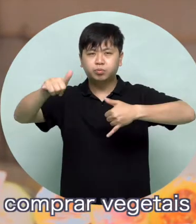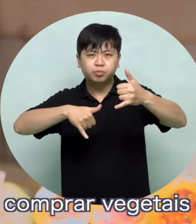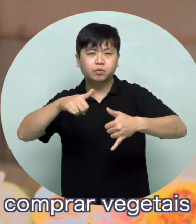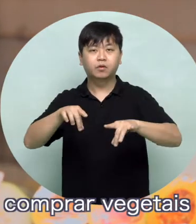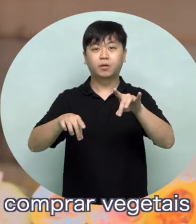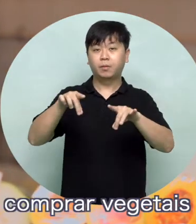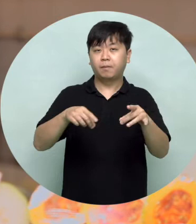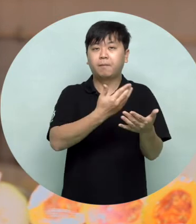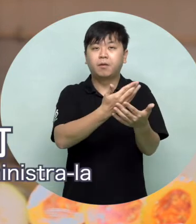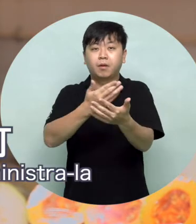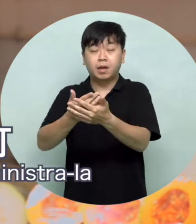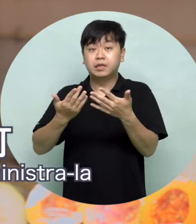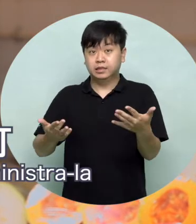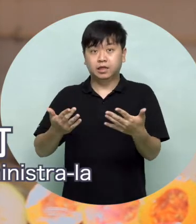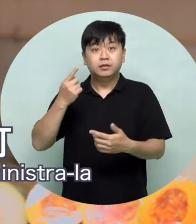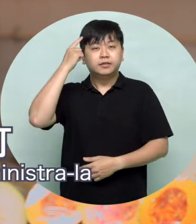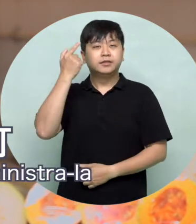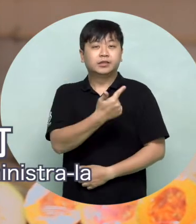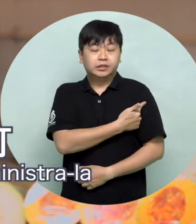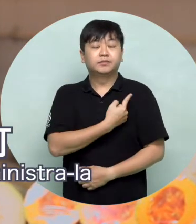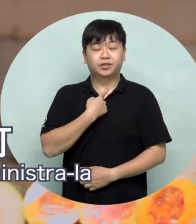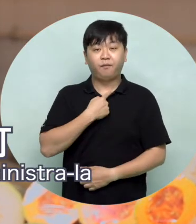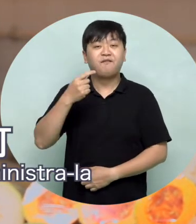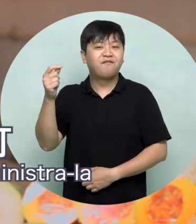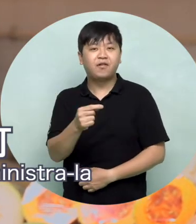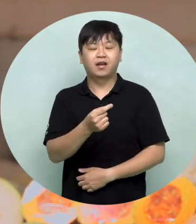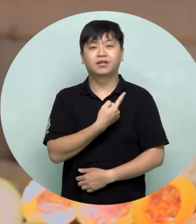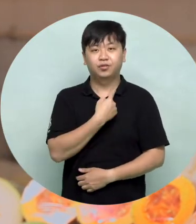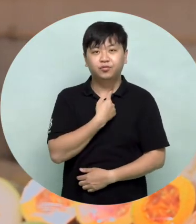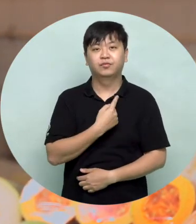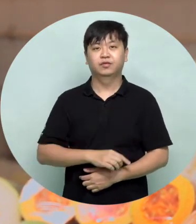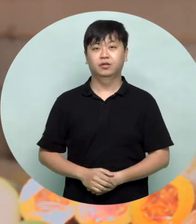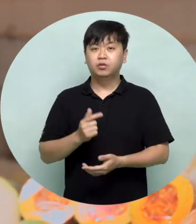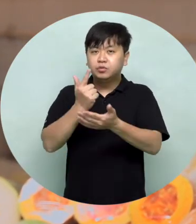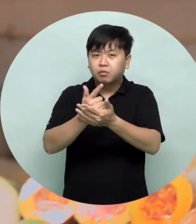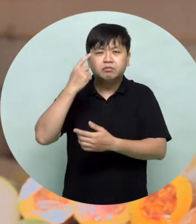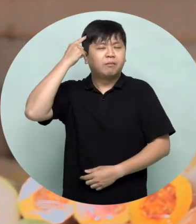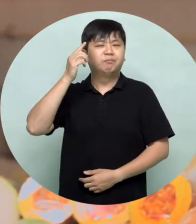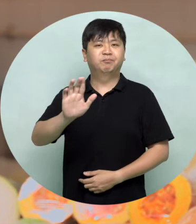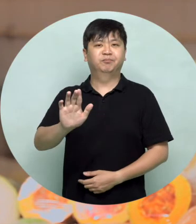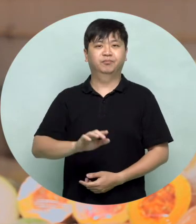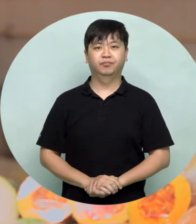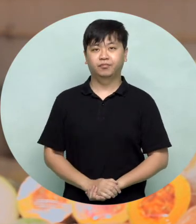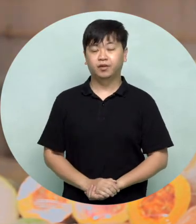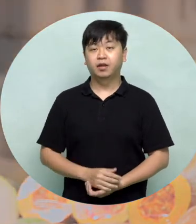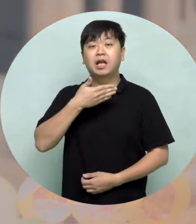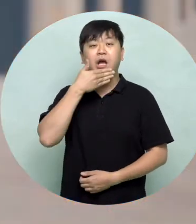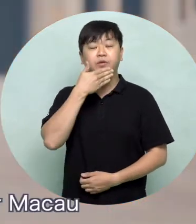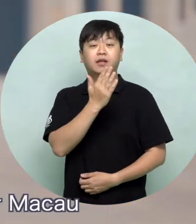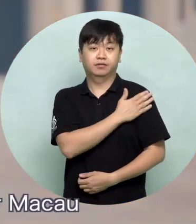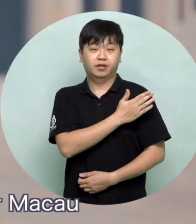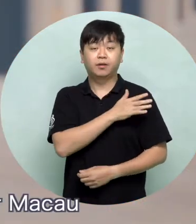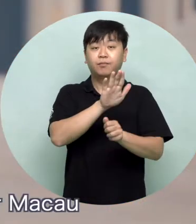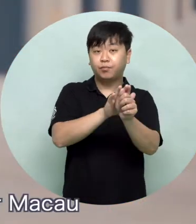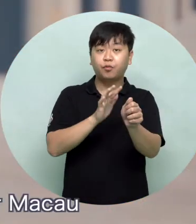市买餸啊，而家有疫苗，梗系第一时间去打啦，预防咗先，谂都唔使谂啊。 我